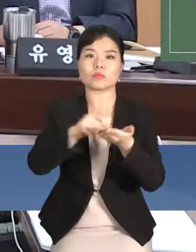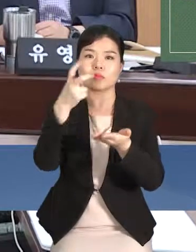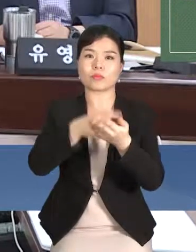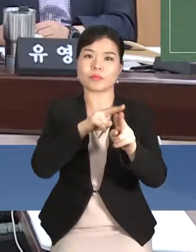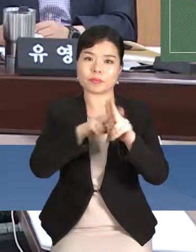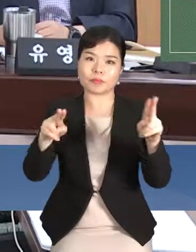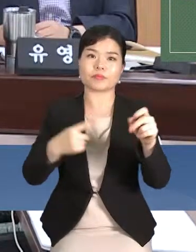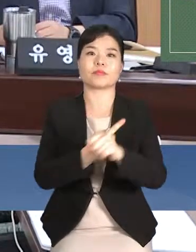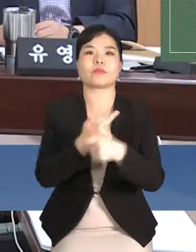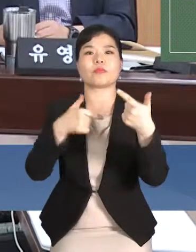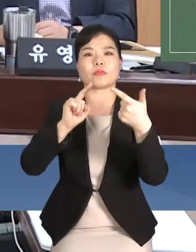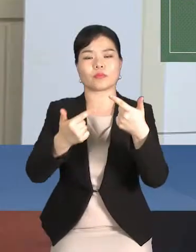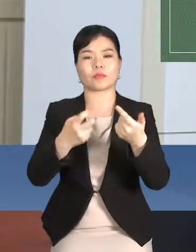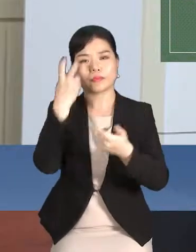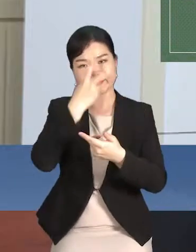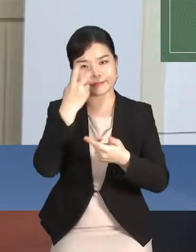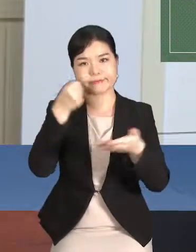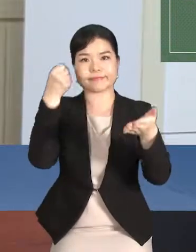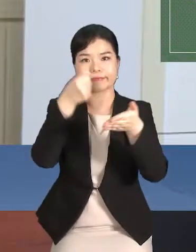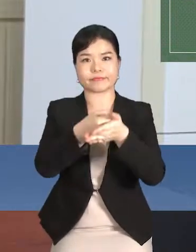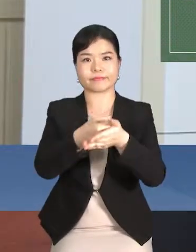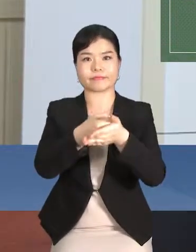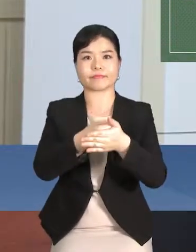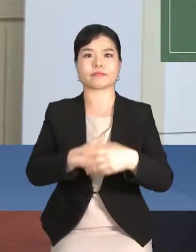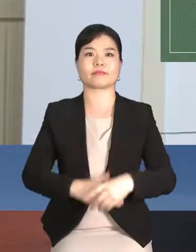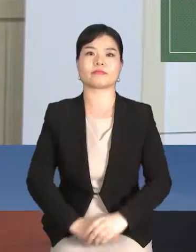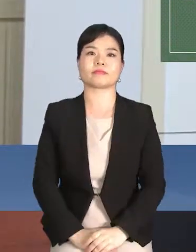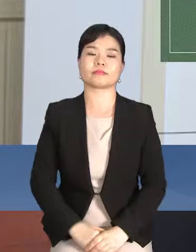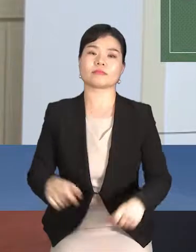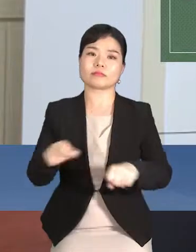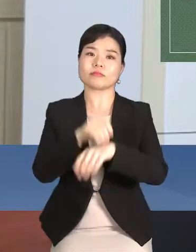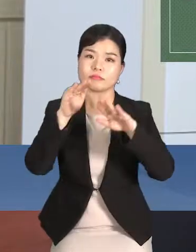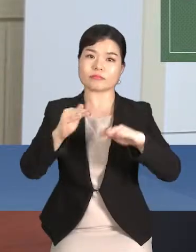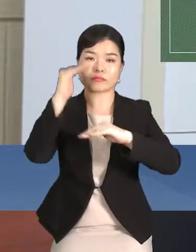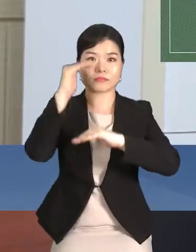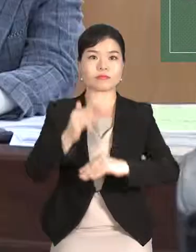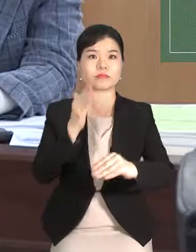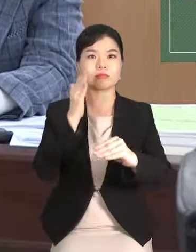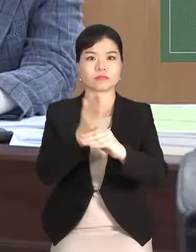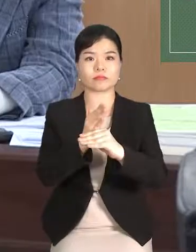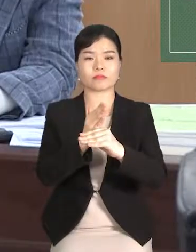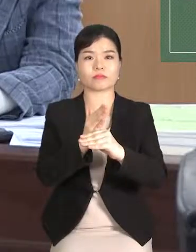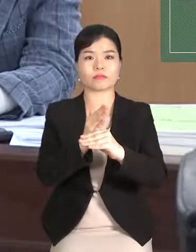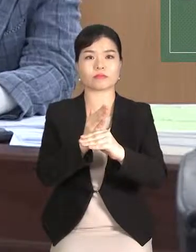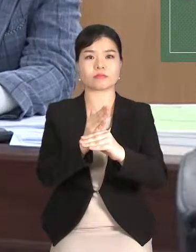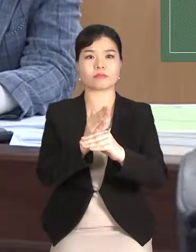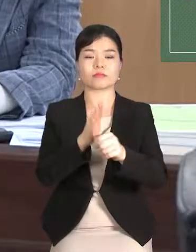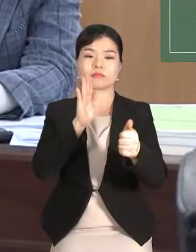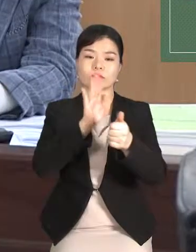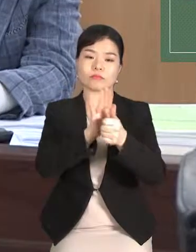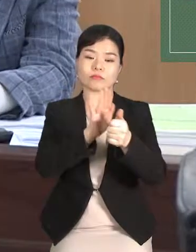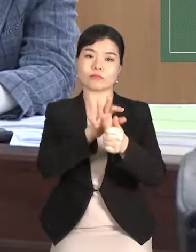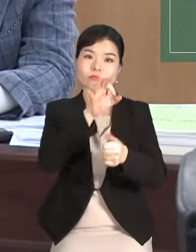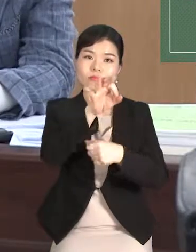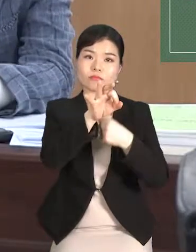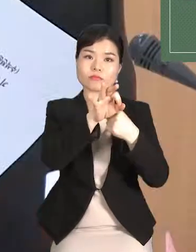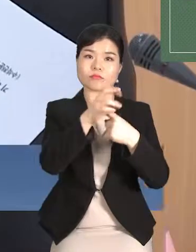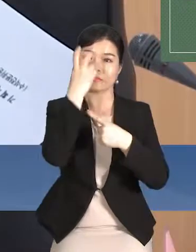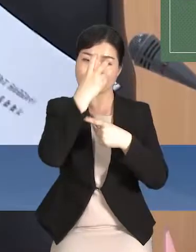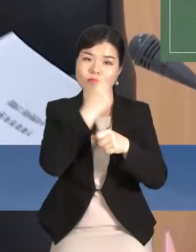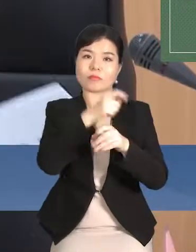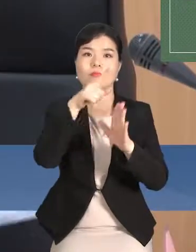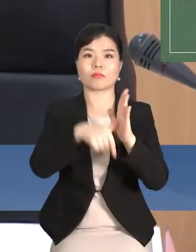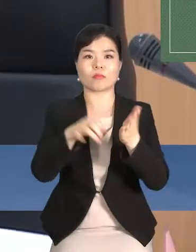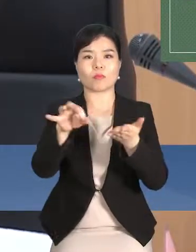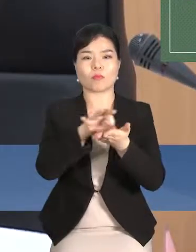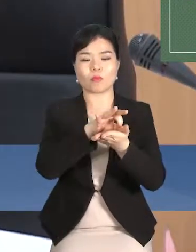총 6개의 안건을 심의 의결했습니다. 특히 이번 안건 중에서는 국고보조금 정산보고서의 검증